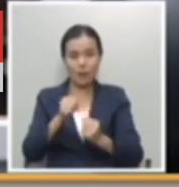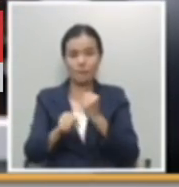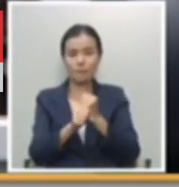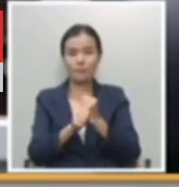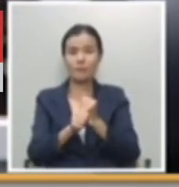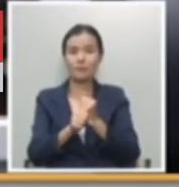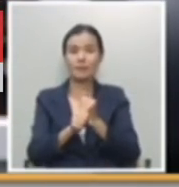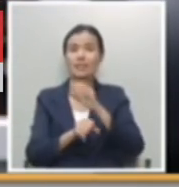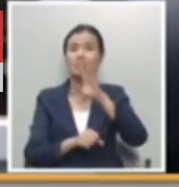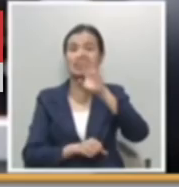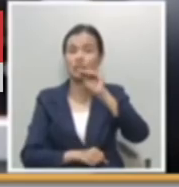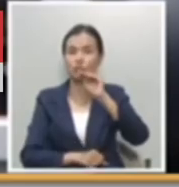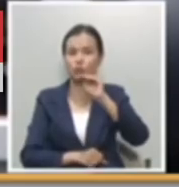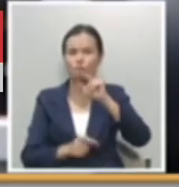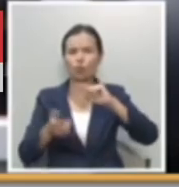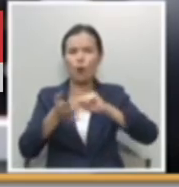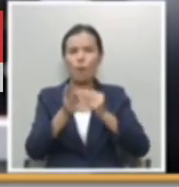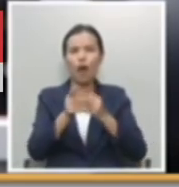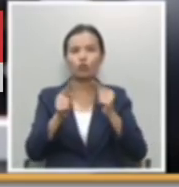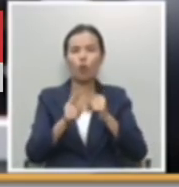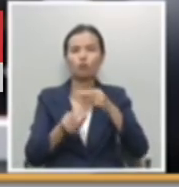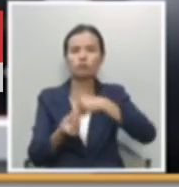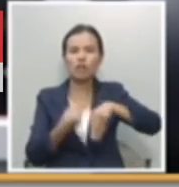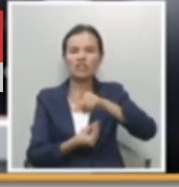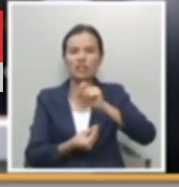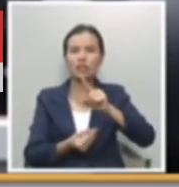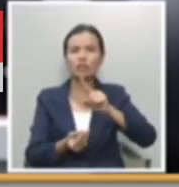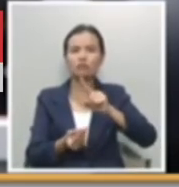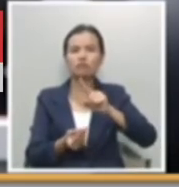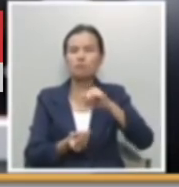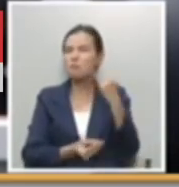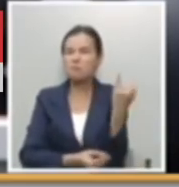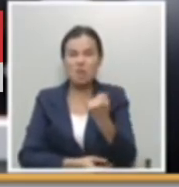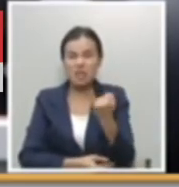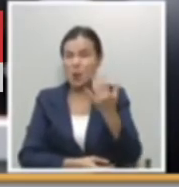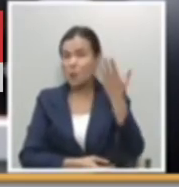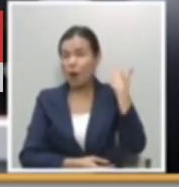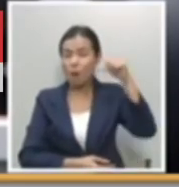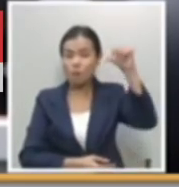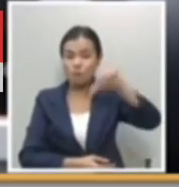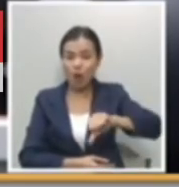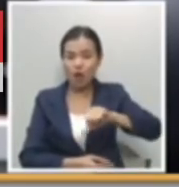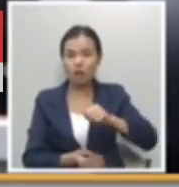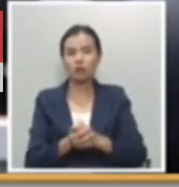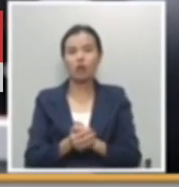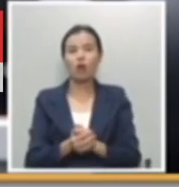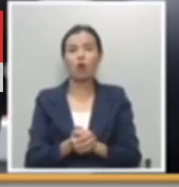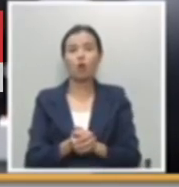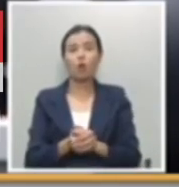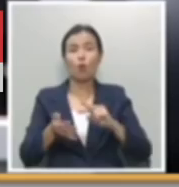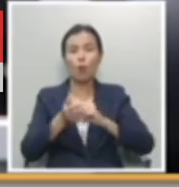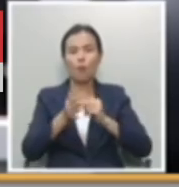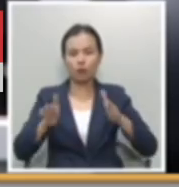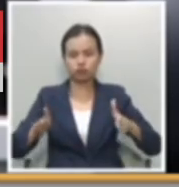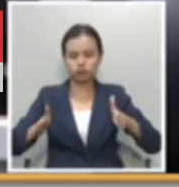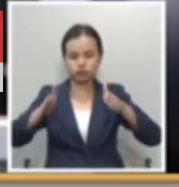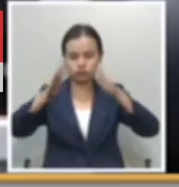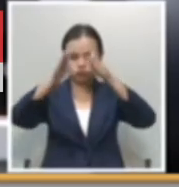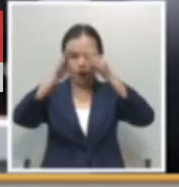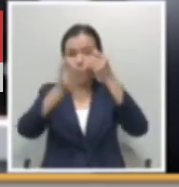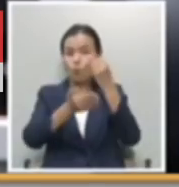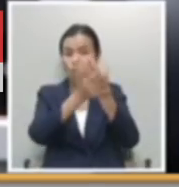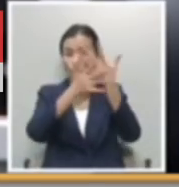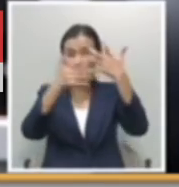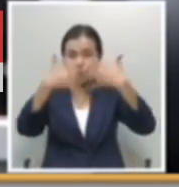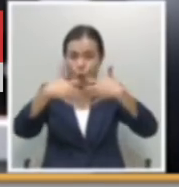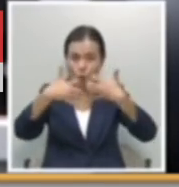นะครับเศรษฐกิจเราเกิดต้มยำกุ้งมันเกิดอะไรขึ้นทราบไหมครับยุควันนั้นยุคนั้นก็คือฐานบนที่บนพีระมิดเนี่ยพวกเศรษฐีพวกโรงงาน